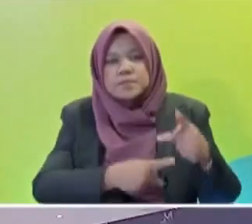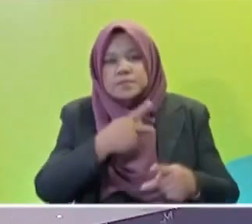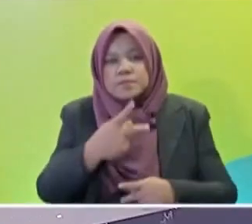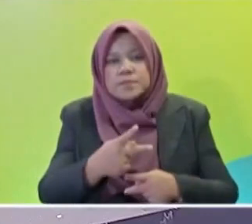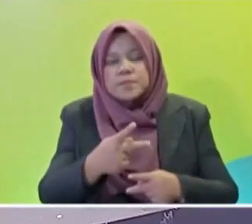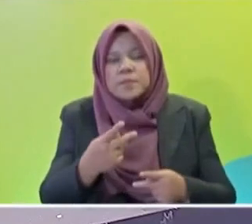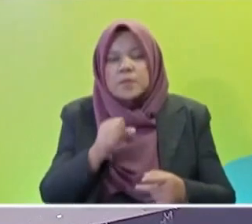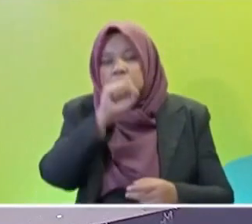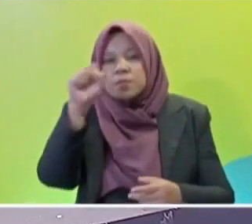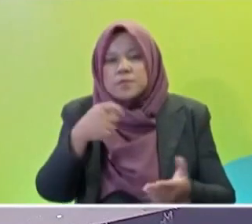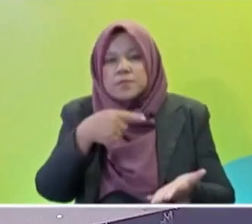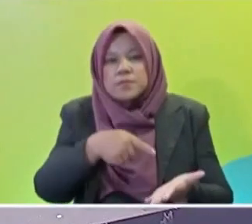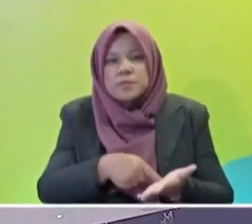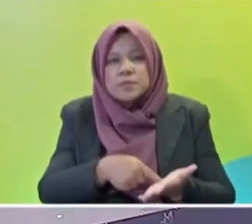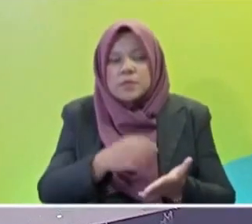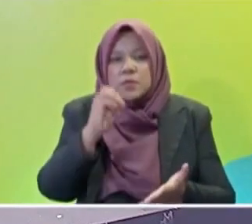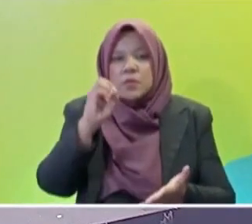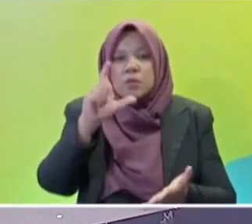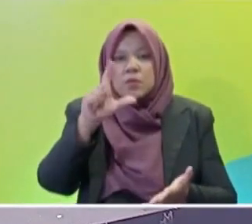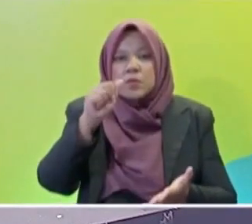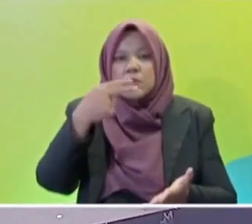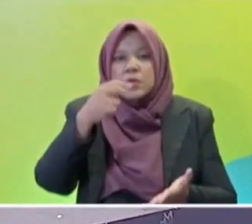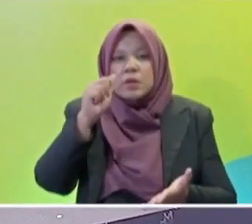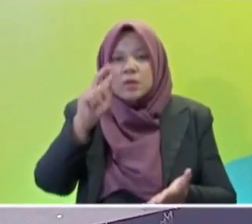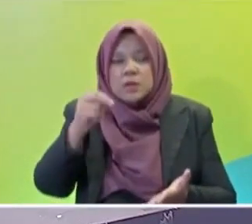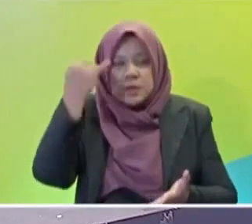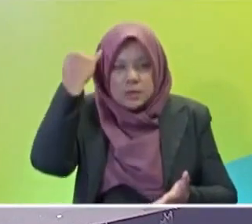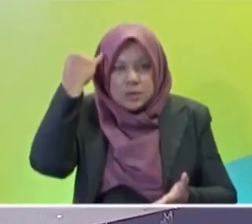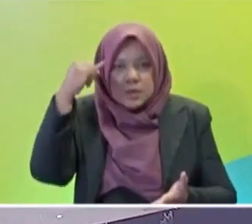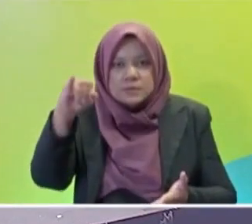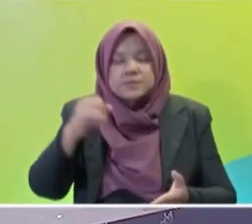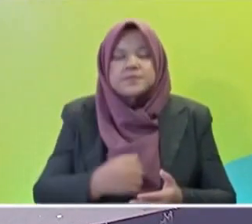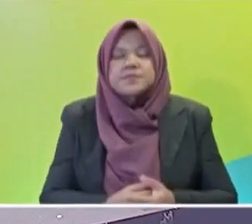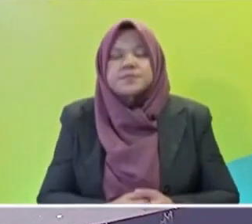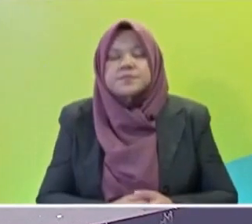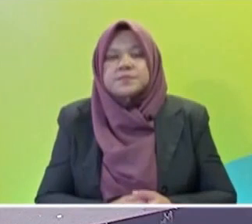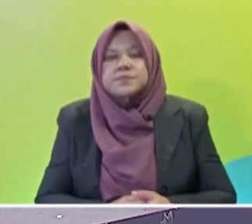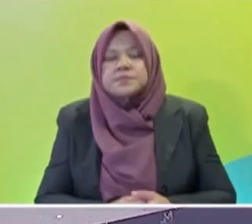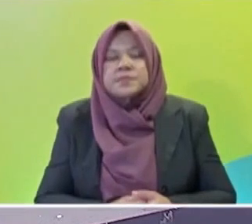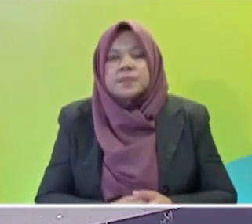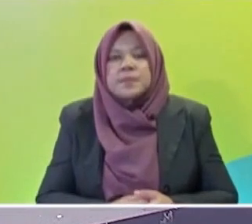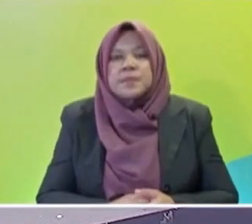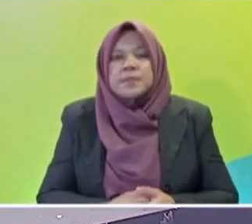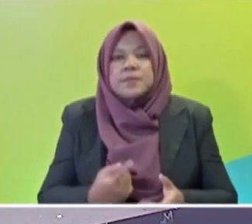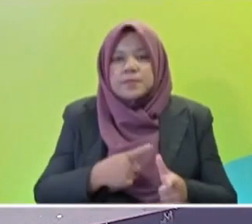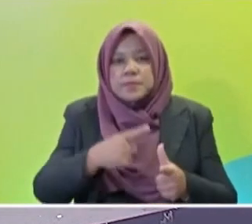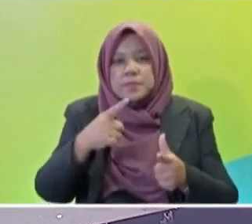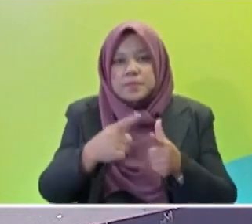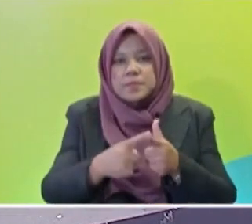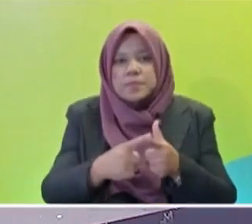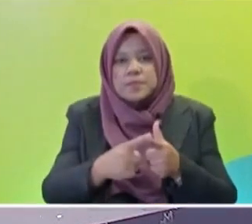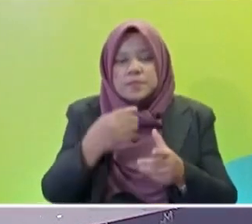ini melalui proses pengolahan ide itu keywordnya kata kuncinya proses pengolahan ide kemudian di